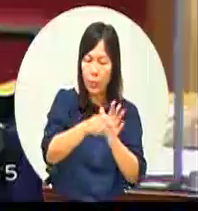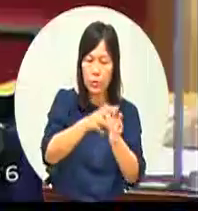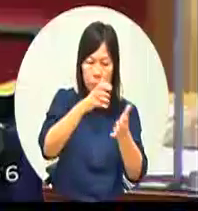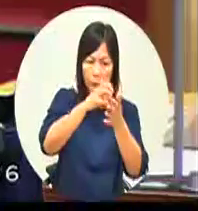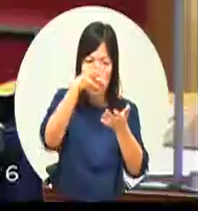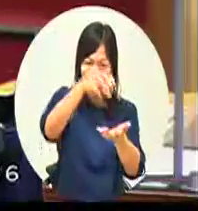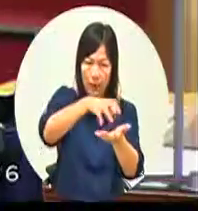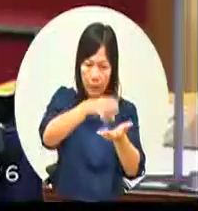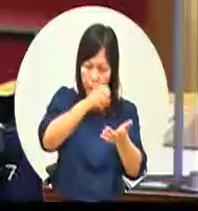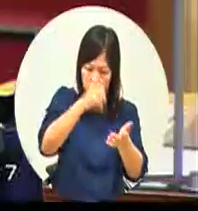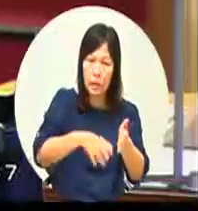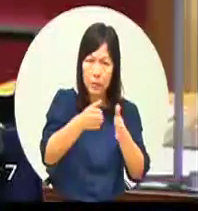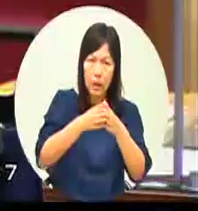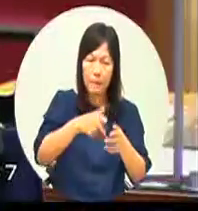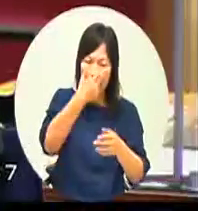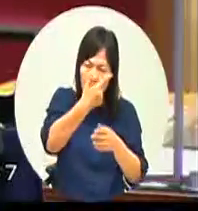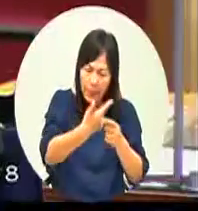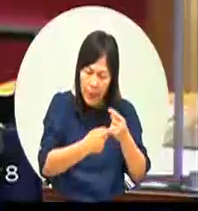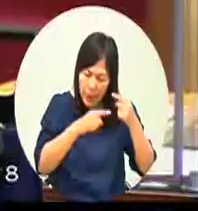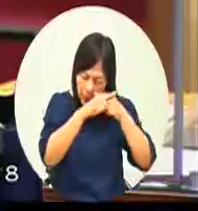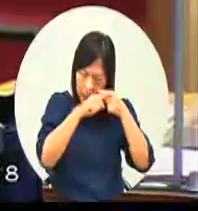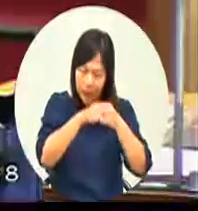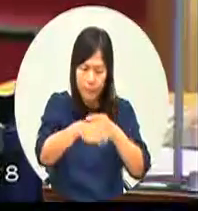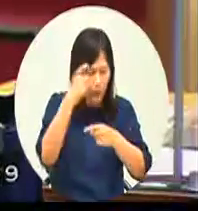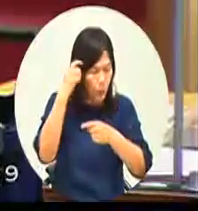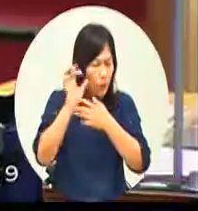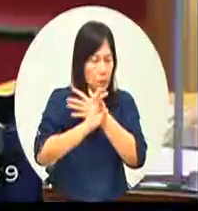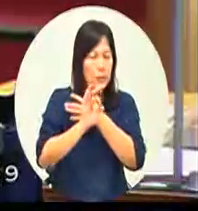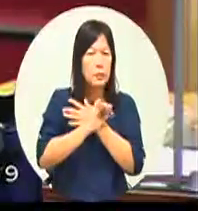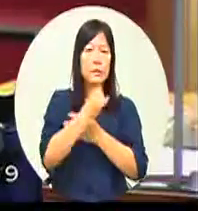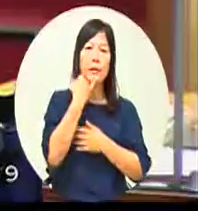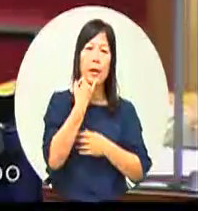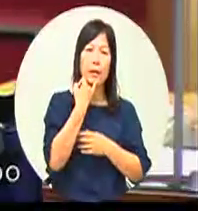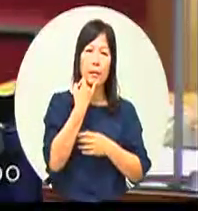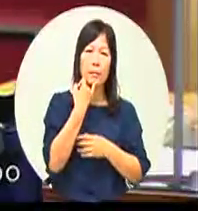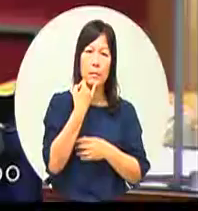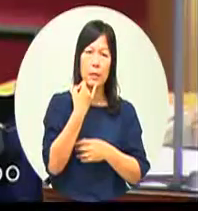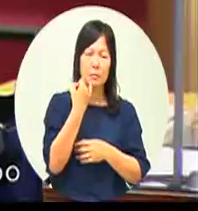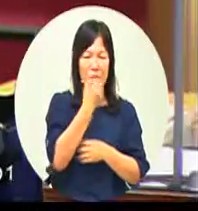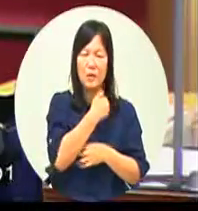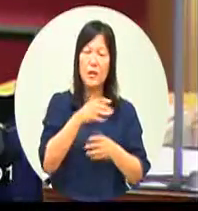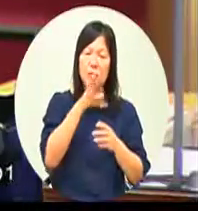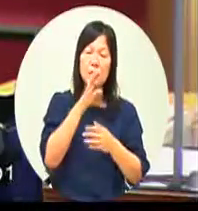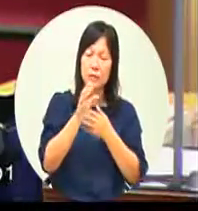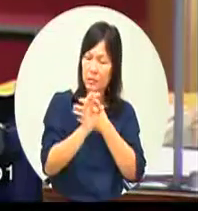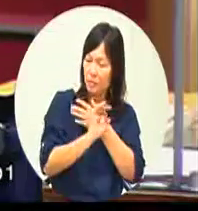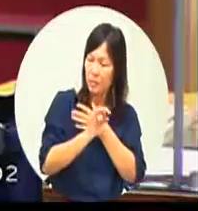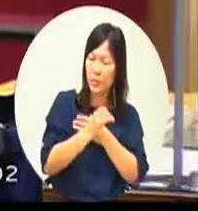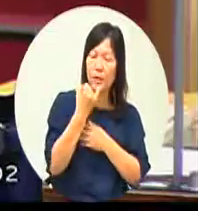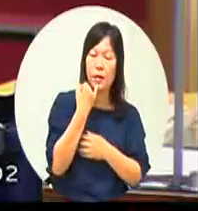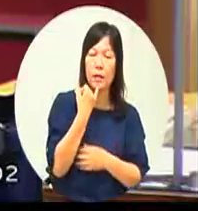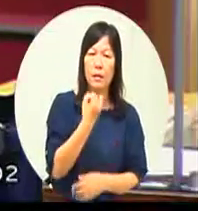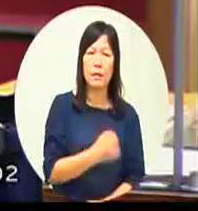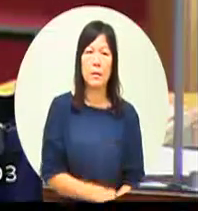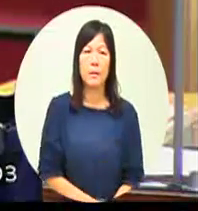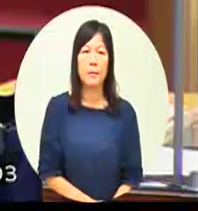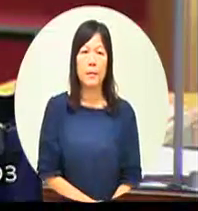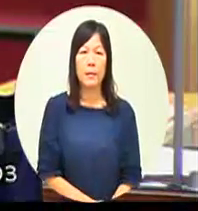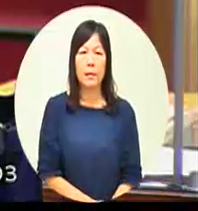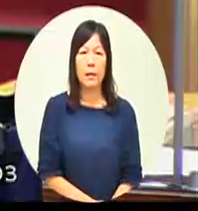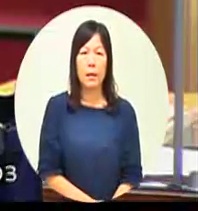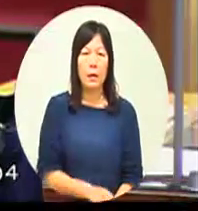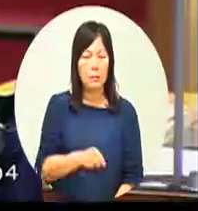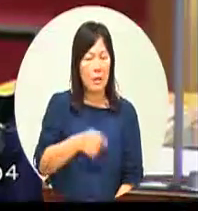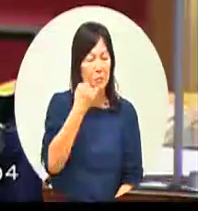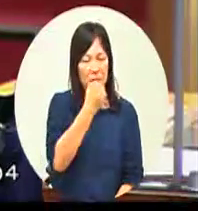个方向我们慢慢去研拟它的可行性啦，它也许是可行的方式之一。那这个部分我想可能